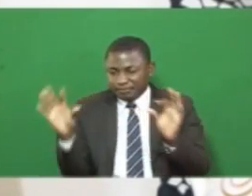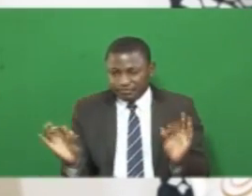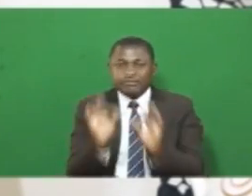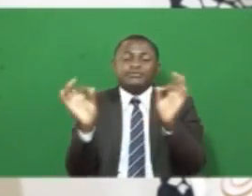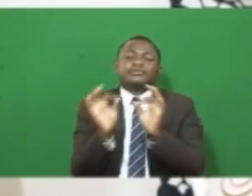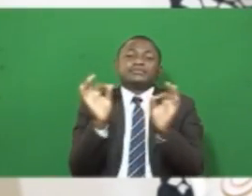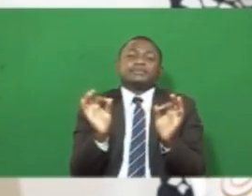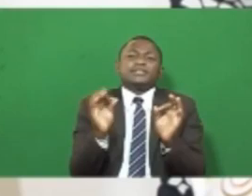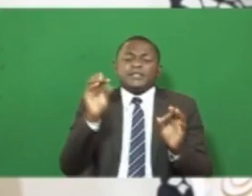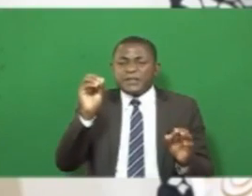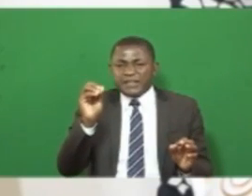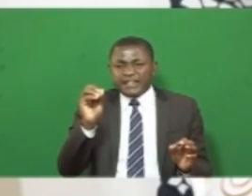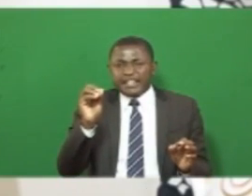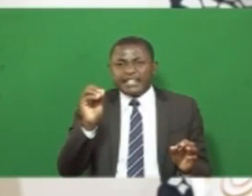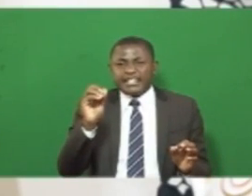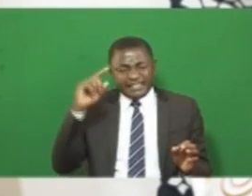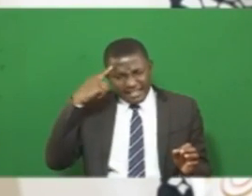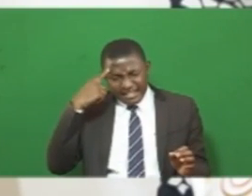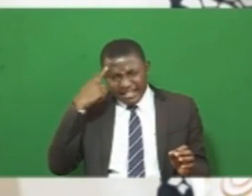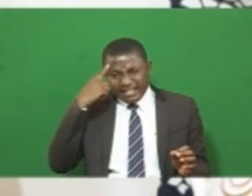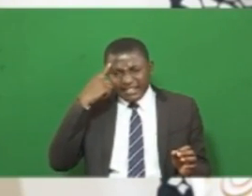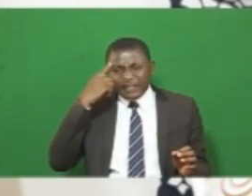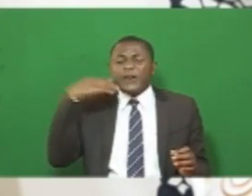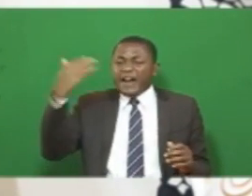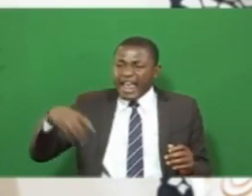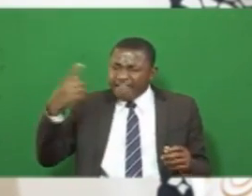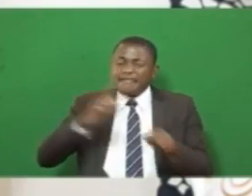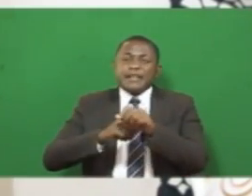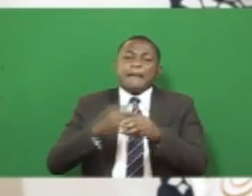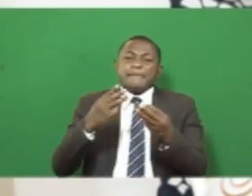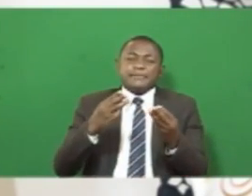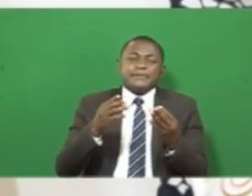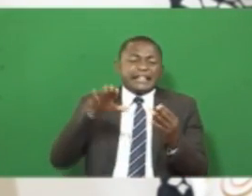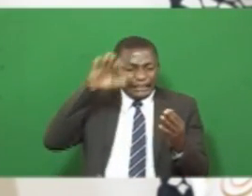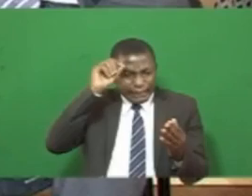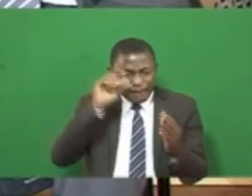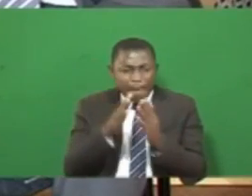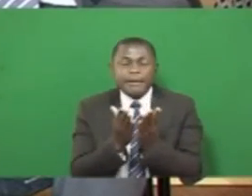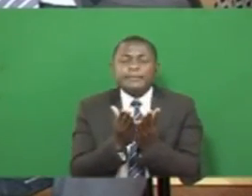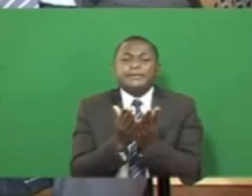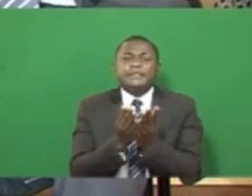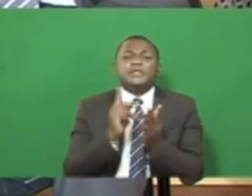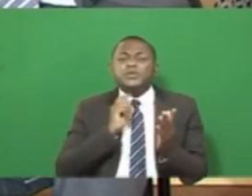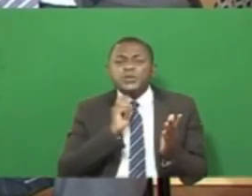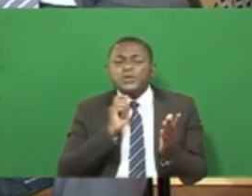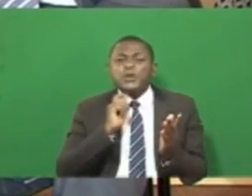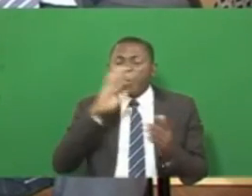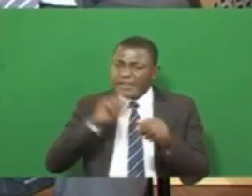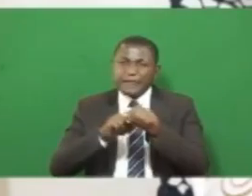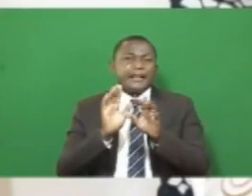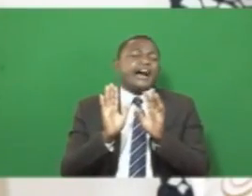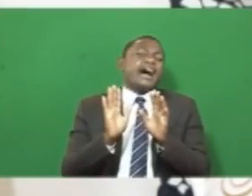vadiwa vateereri. Usafunga kuti pese pasumudzwa Bhaibheri ka pakuitwa chokwadi chaMwari kuvadzesa. Paripo